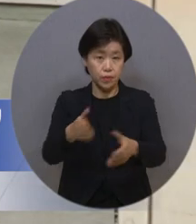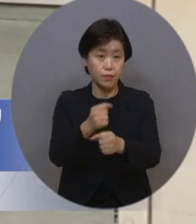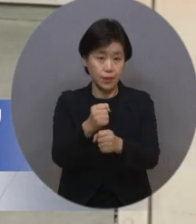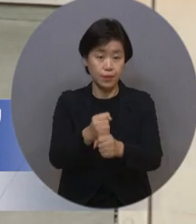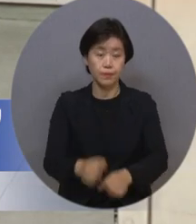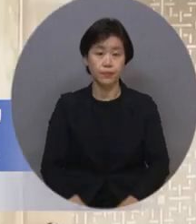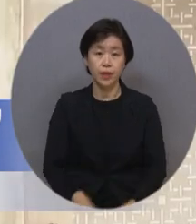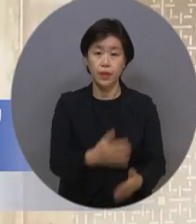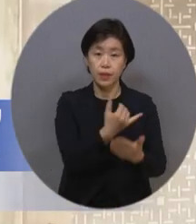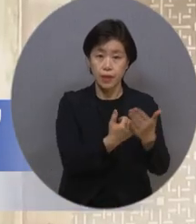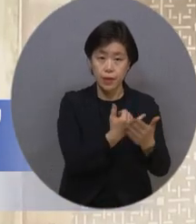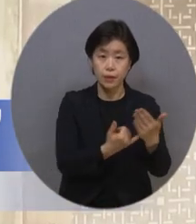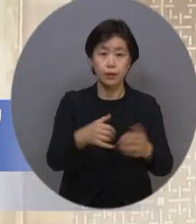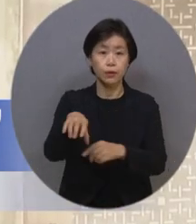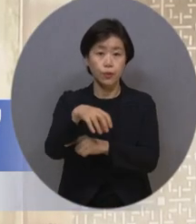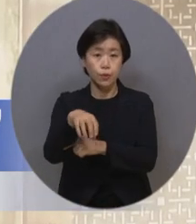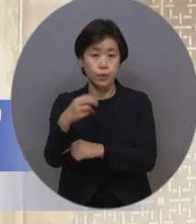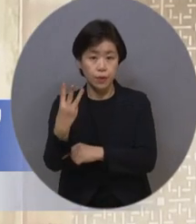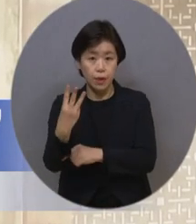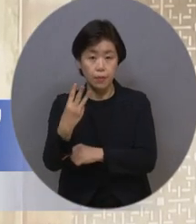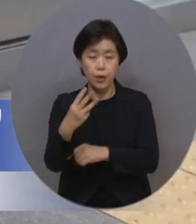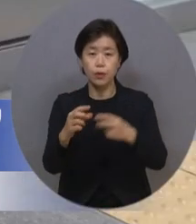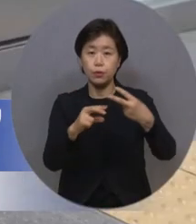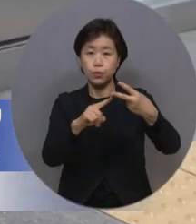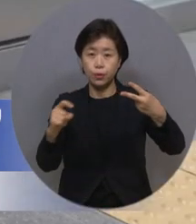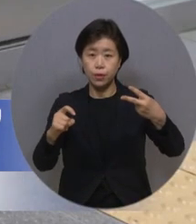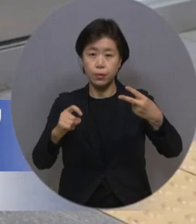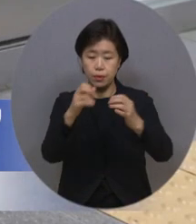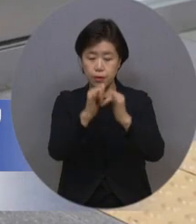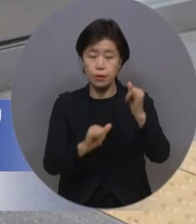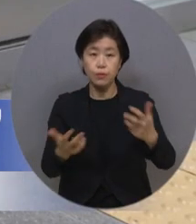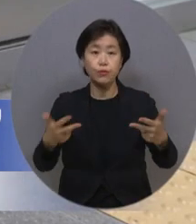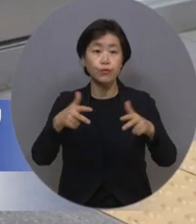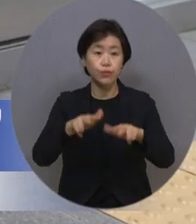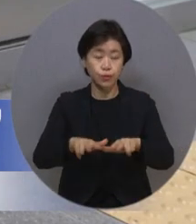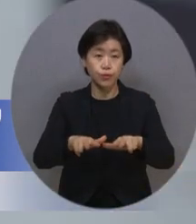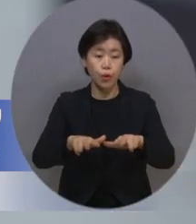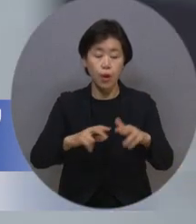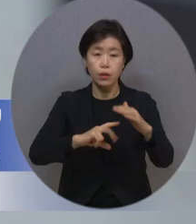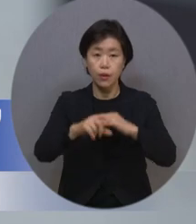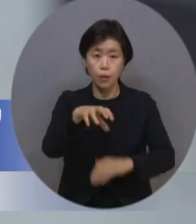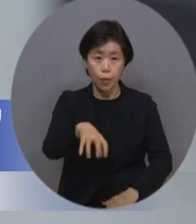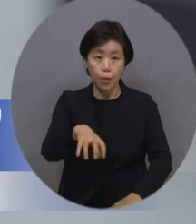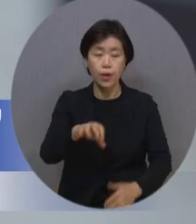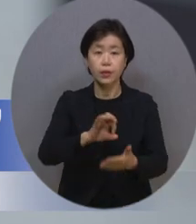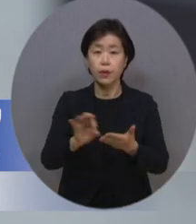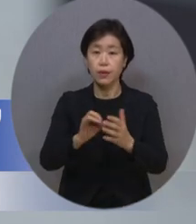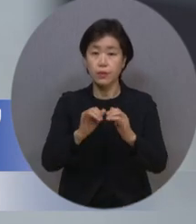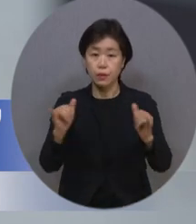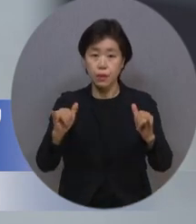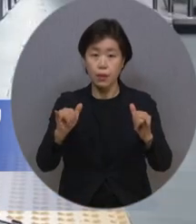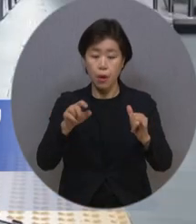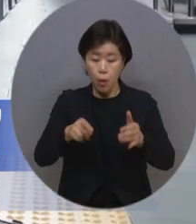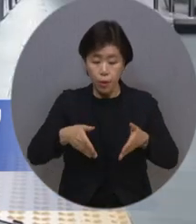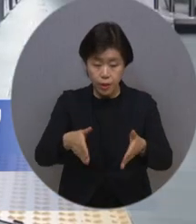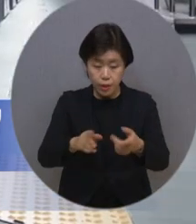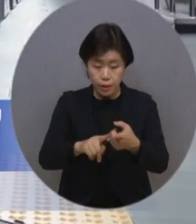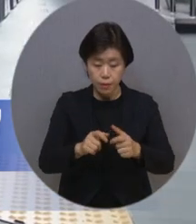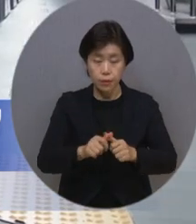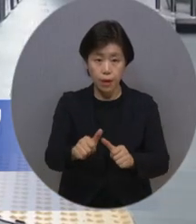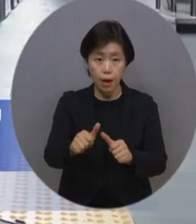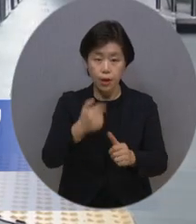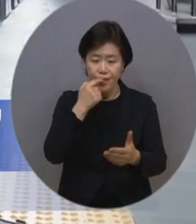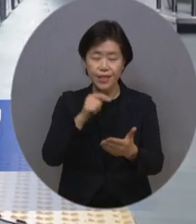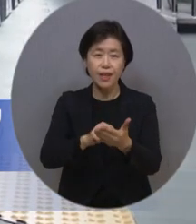따라 청량리역 종로3가역 동대문역사문화공원역 등을 이용하는 이동 약자는이 세이프 로드를 따라 보다